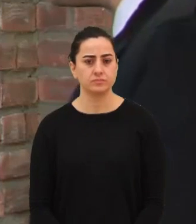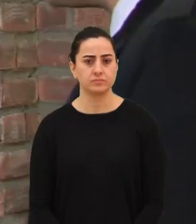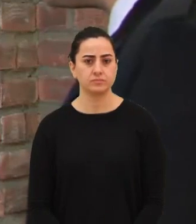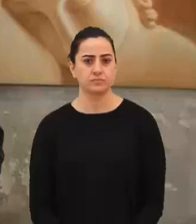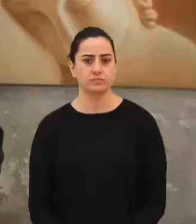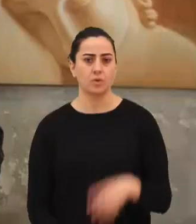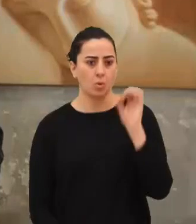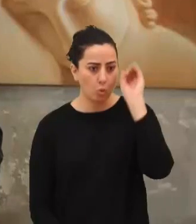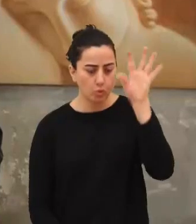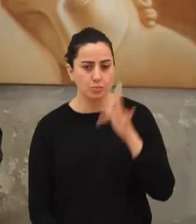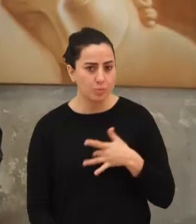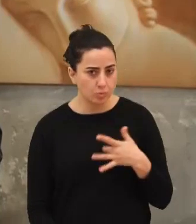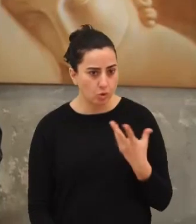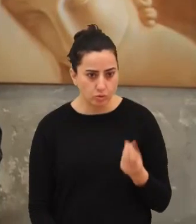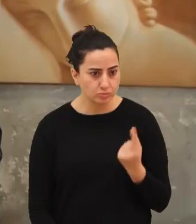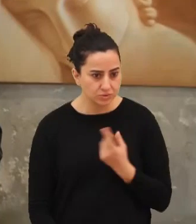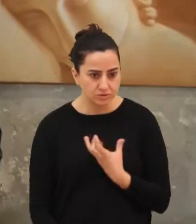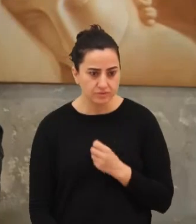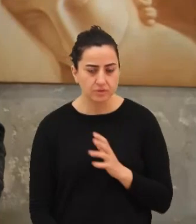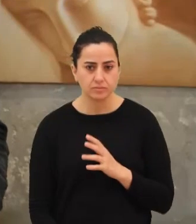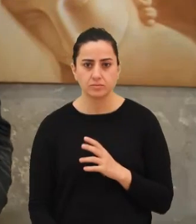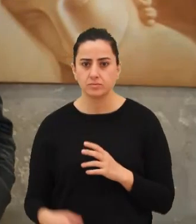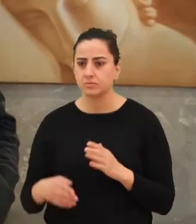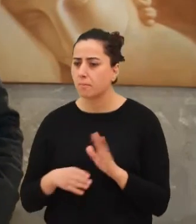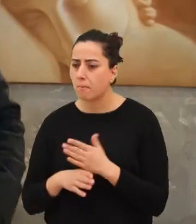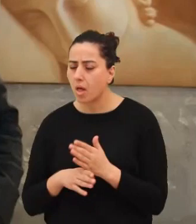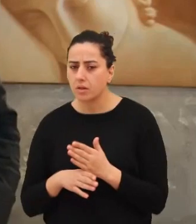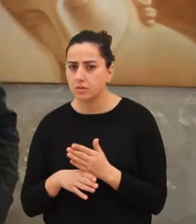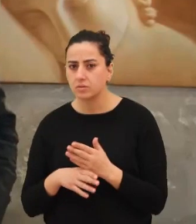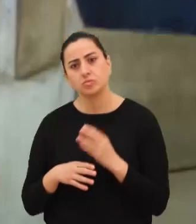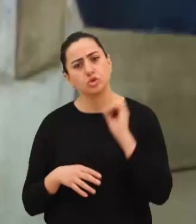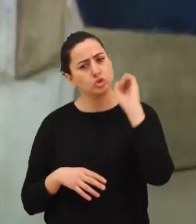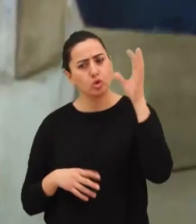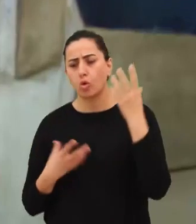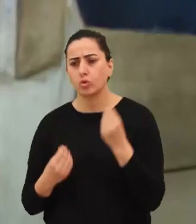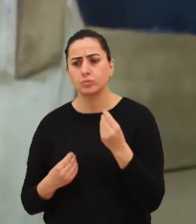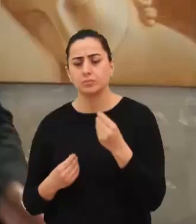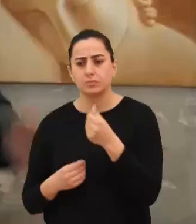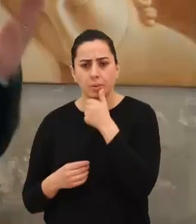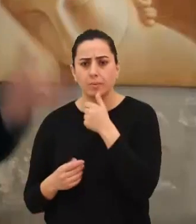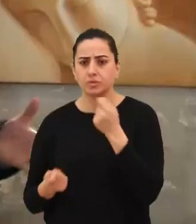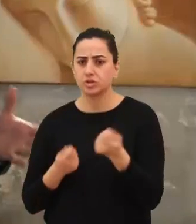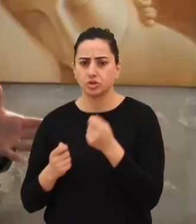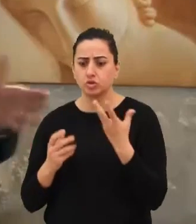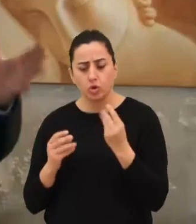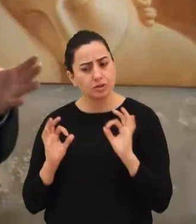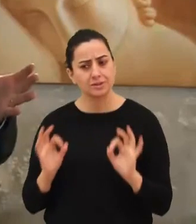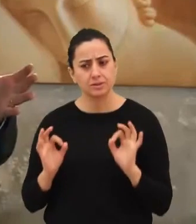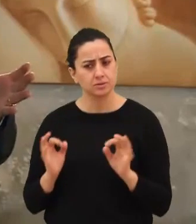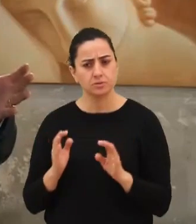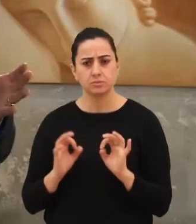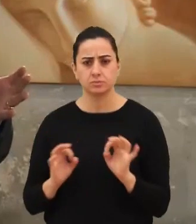yerine ulaşmış mı? Baba ne diyor bu konuda? Mallar gitmiştir, mallar gitmiştir. Babam çünkü iş konusunda çok